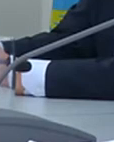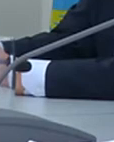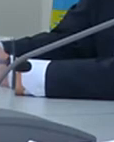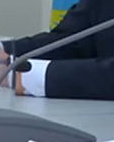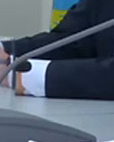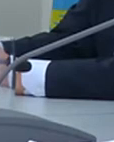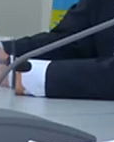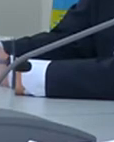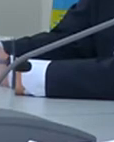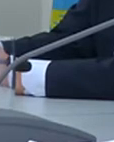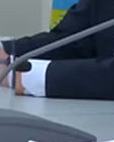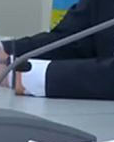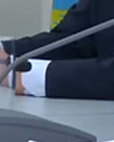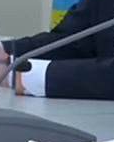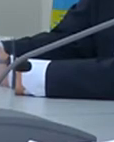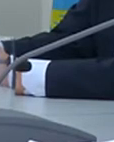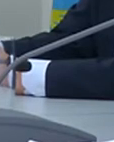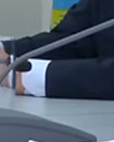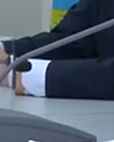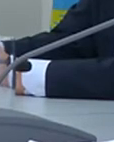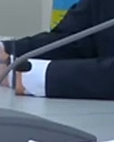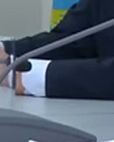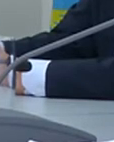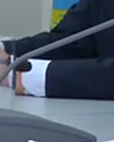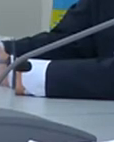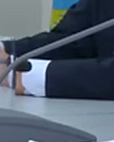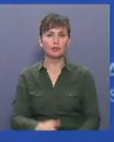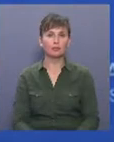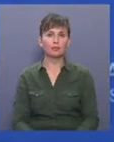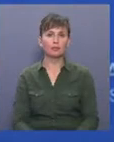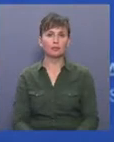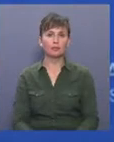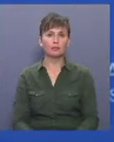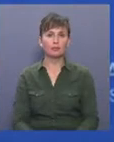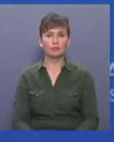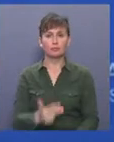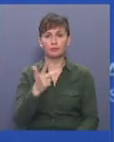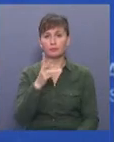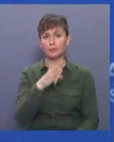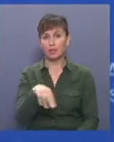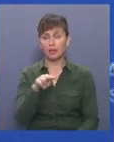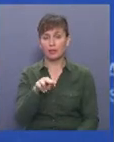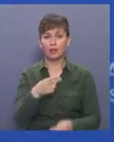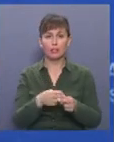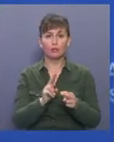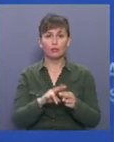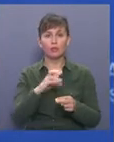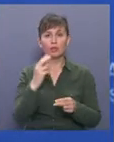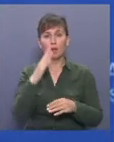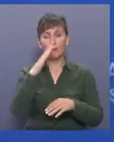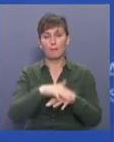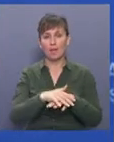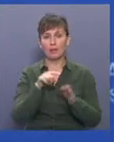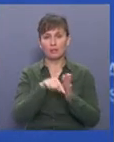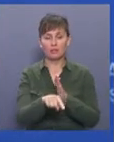декабре прошлого года регулятор отозвал лицензию Казинвестбанка. 3 миллиарда, которые Национальный банк